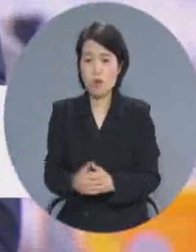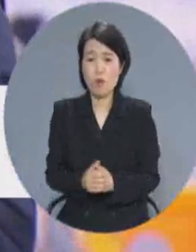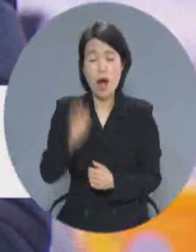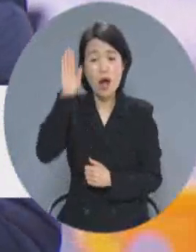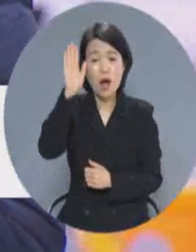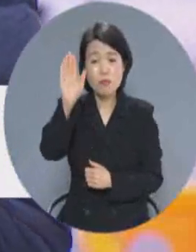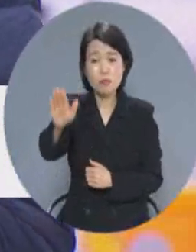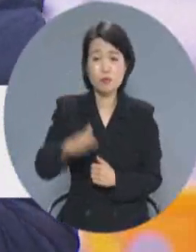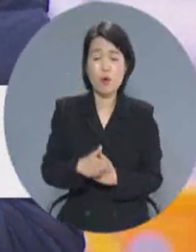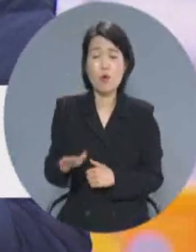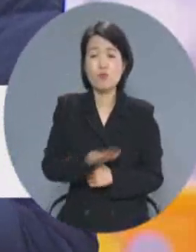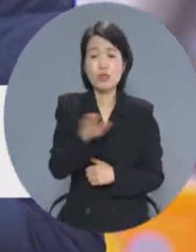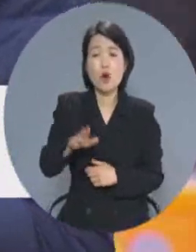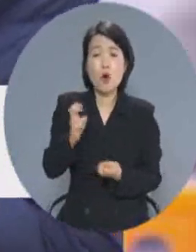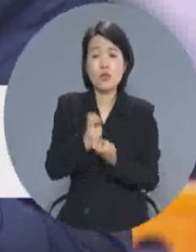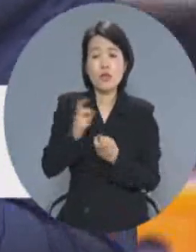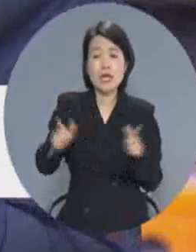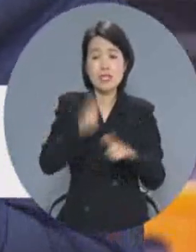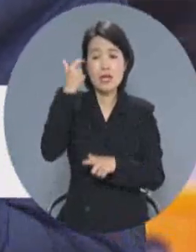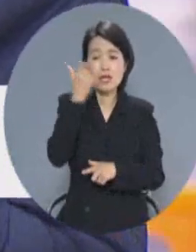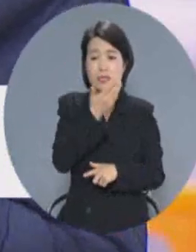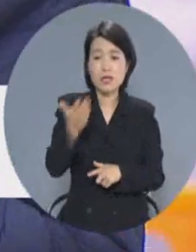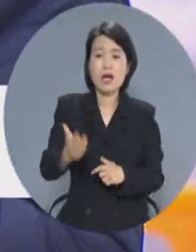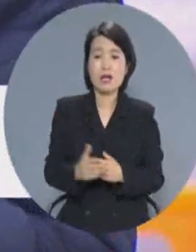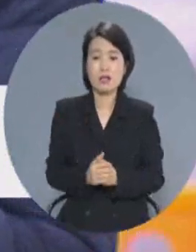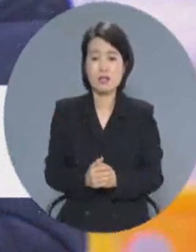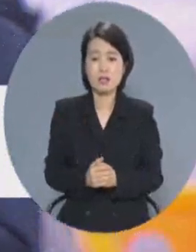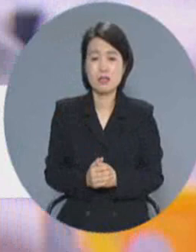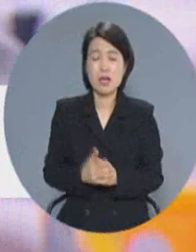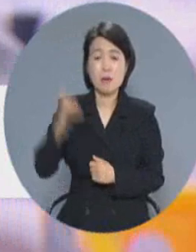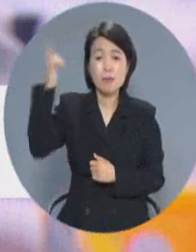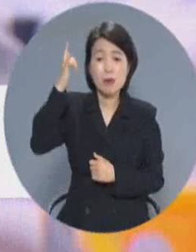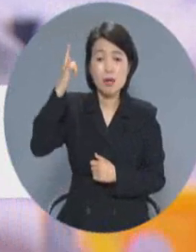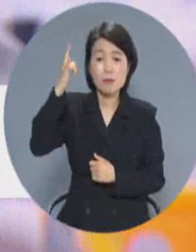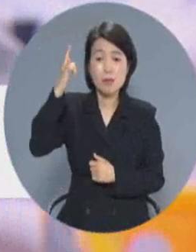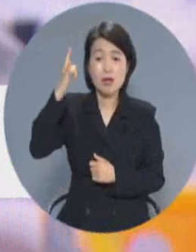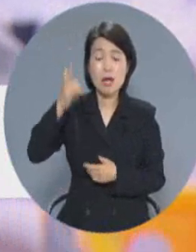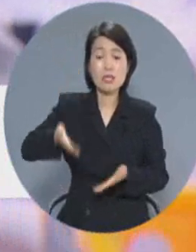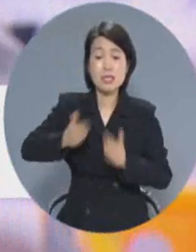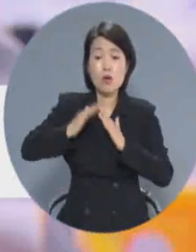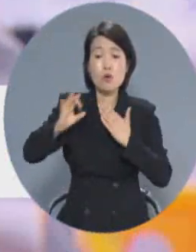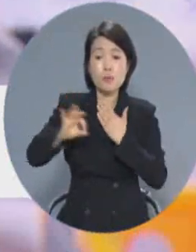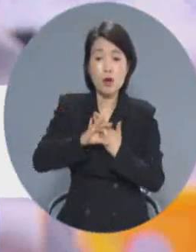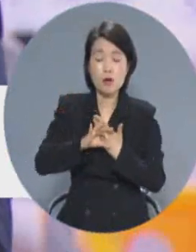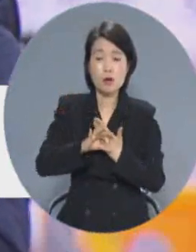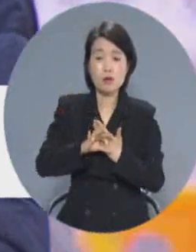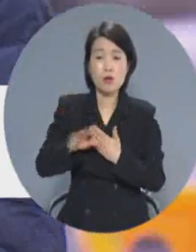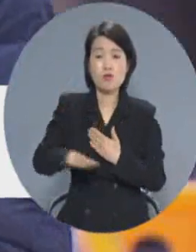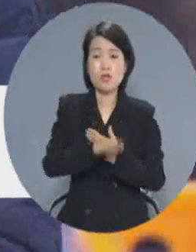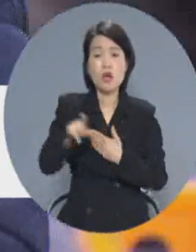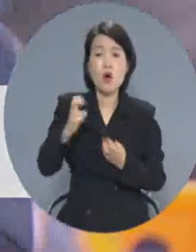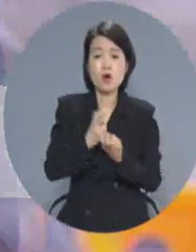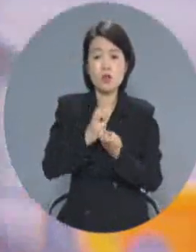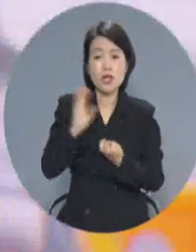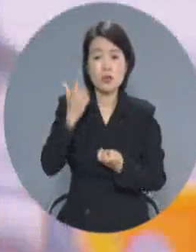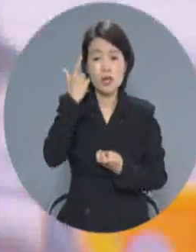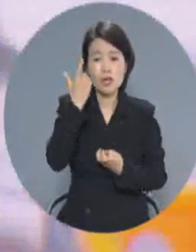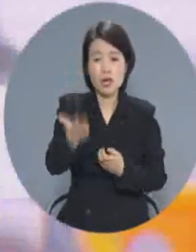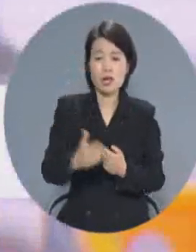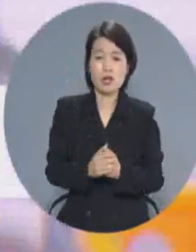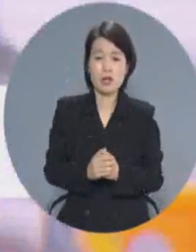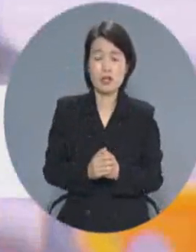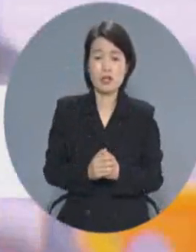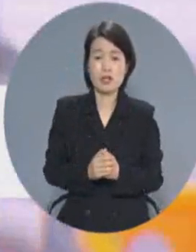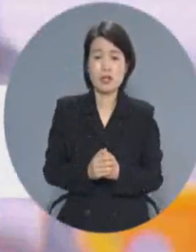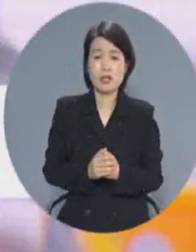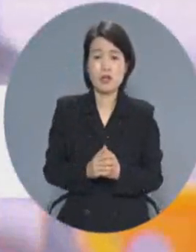앞으로 우리는 어떻게 살 것인가? 저것을 다 설치된다면은 우리는 어떻게 될 것인가? 이렇게